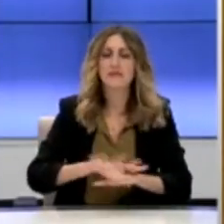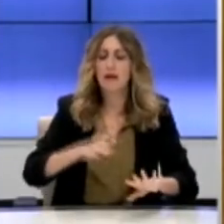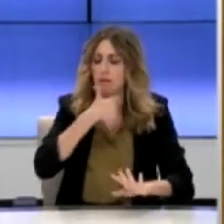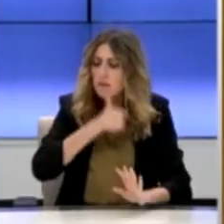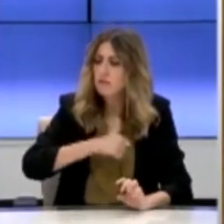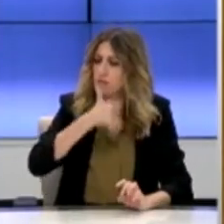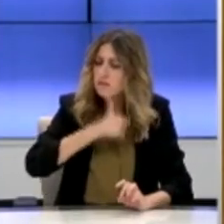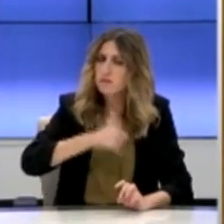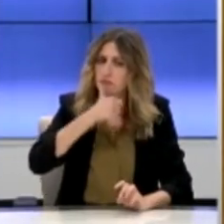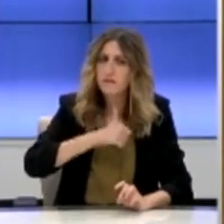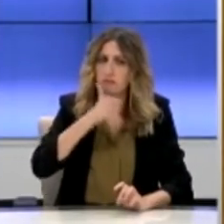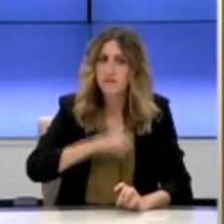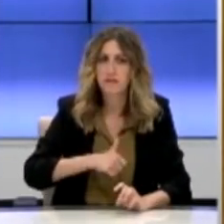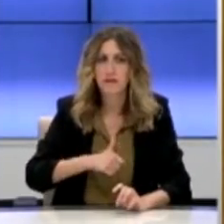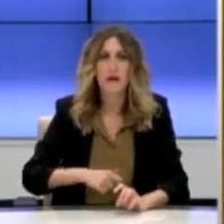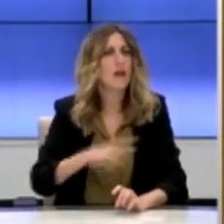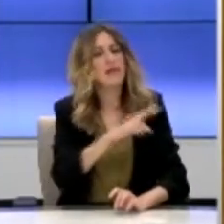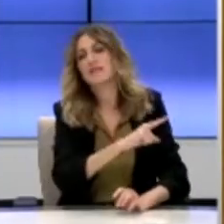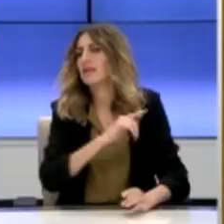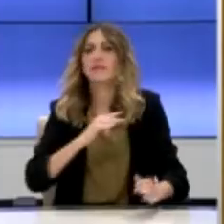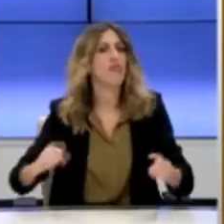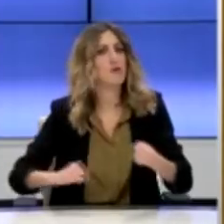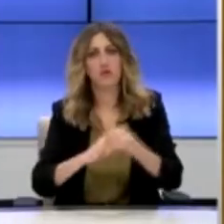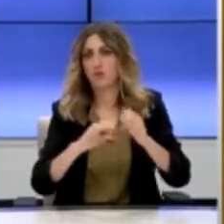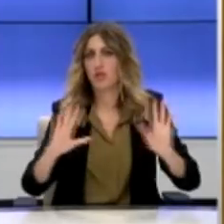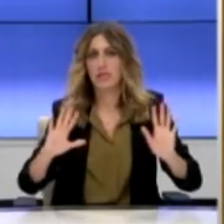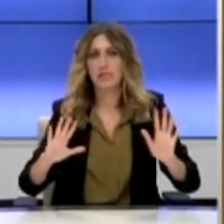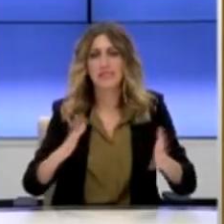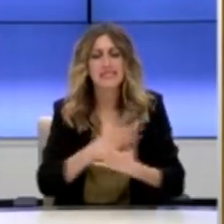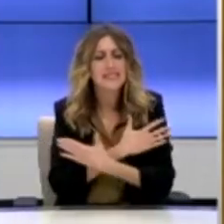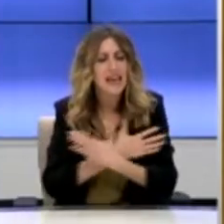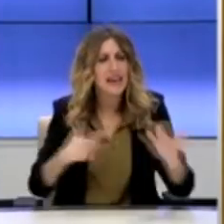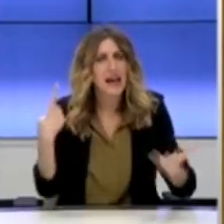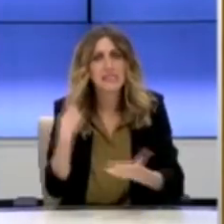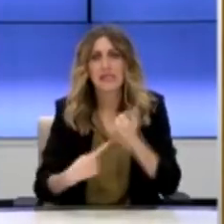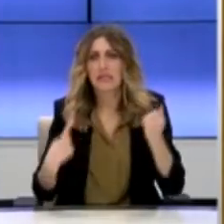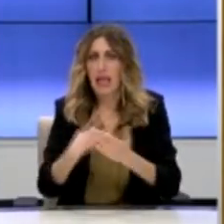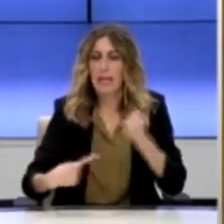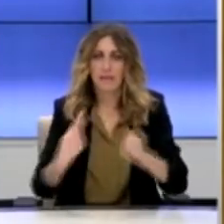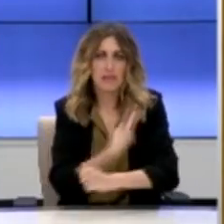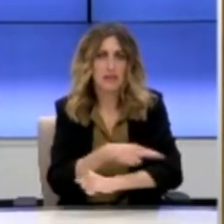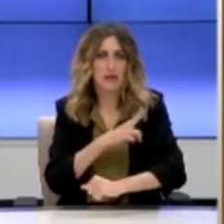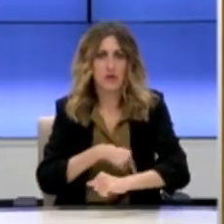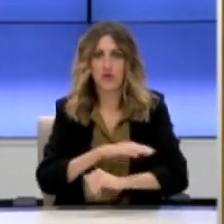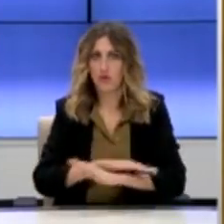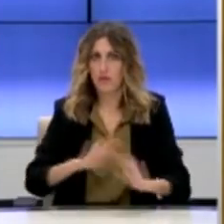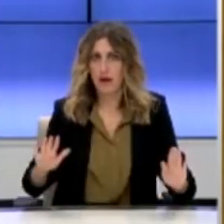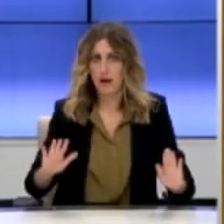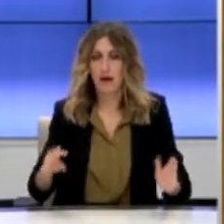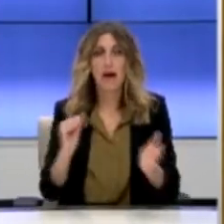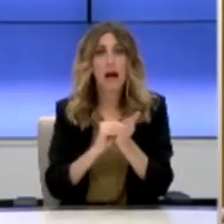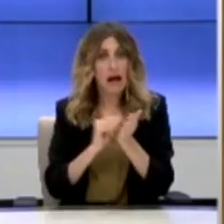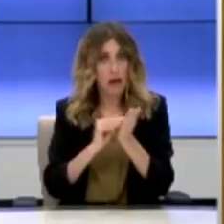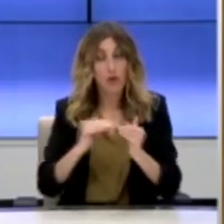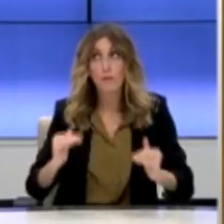των τεράστιων ελλείψεων σε εξοπλισμό. Η κατάσταση στην οποία βρέθηκε η Βόρεια Ελλάδα,